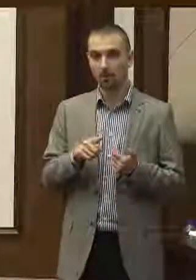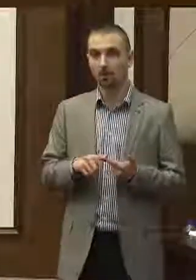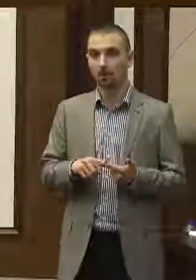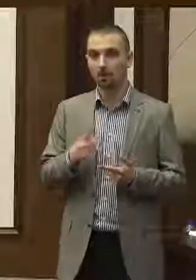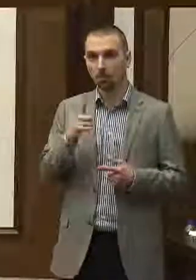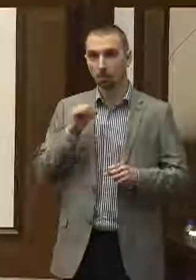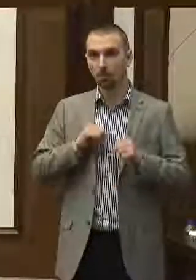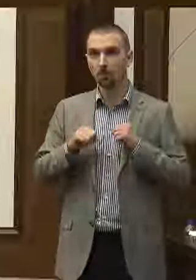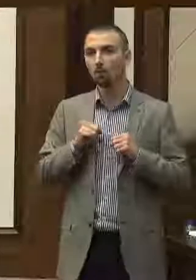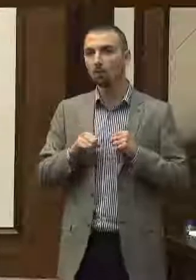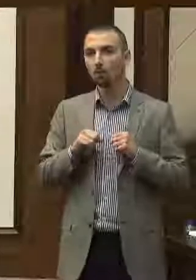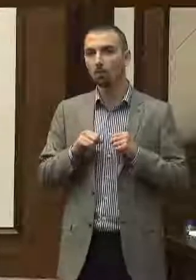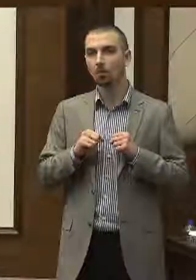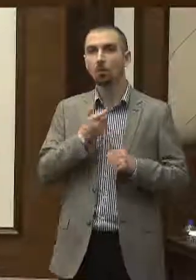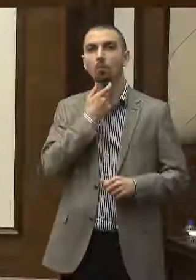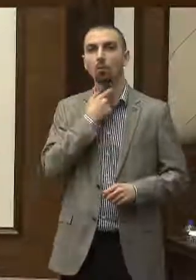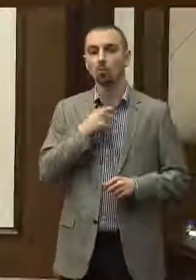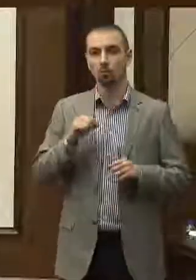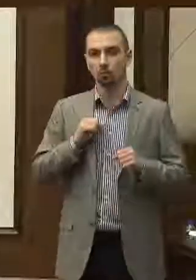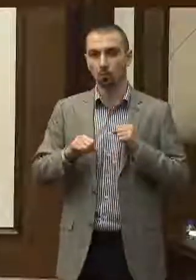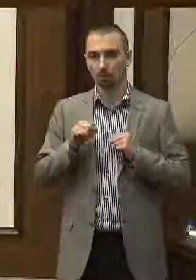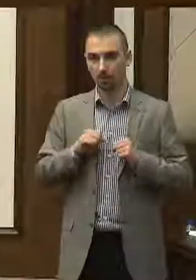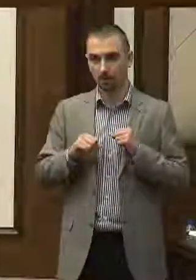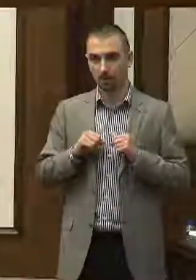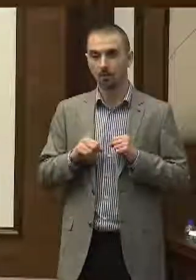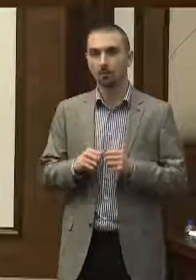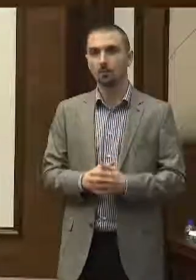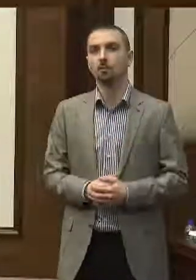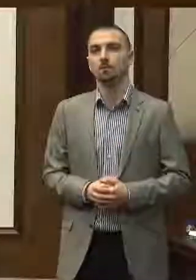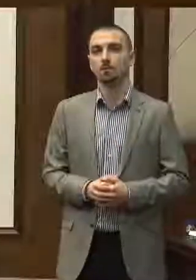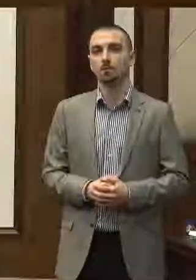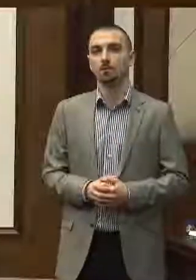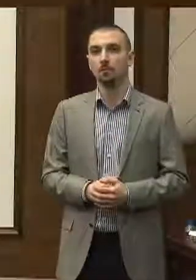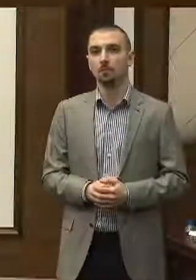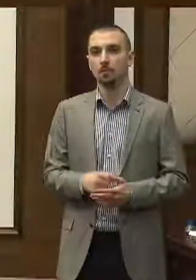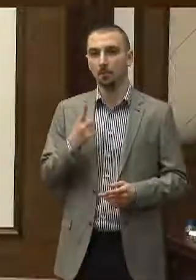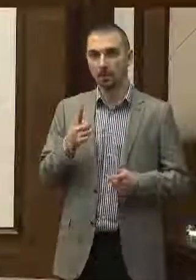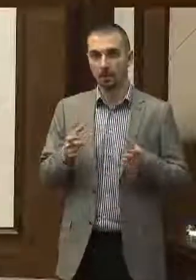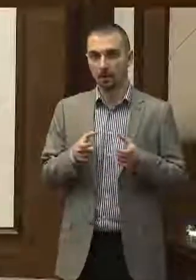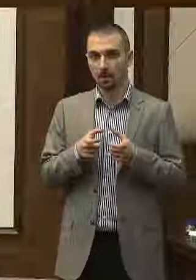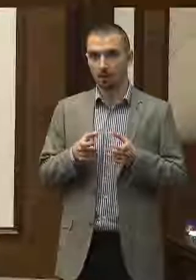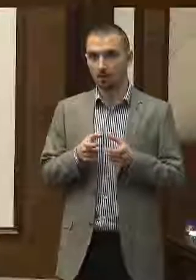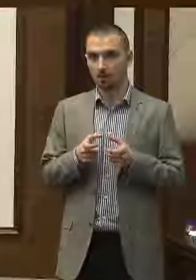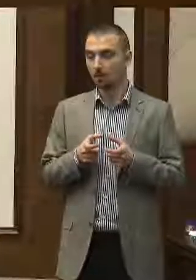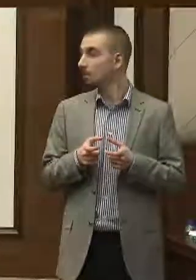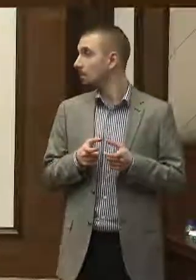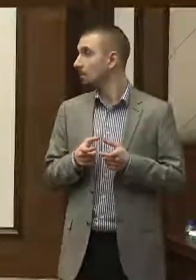bir üniversite, hangi üniversite? Boğaziçi Üniversitesi. Bir dernek,